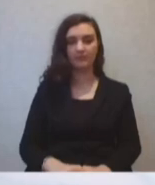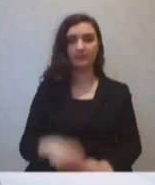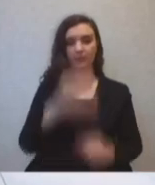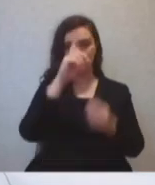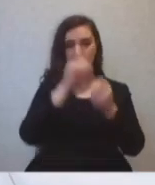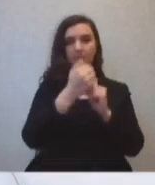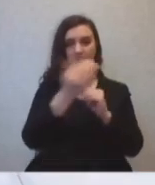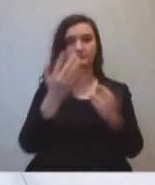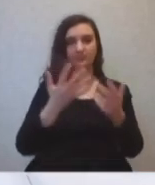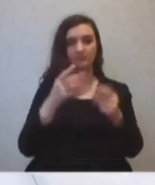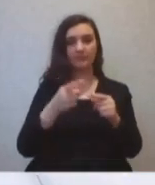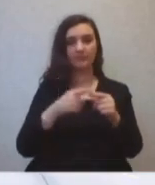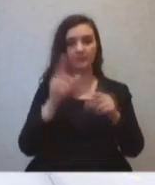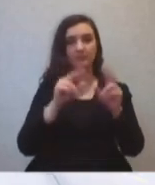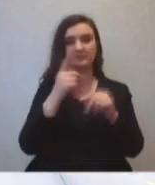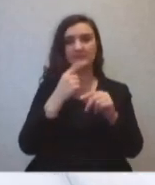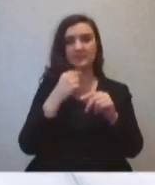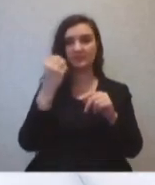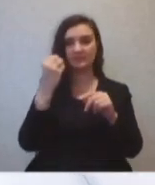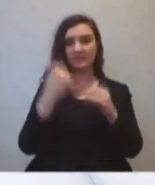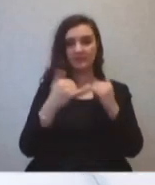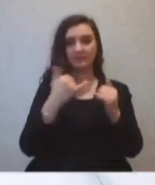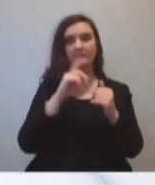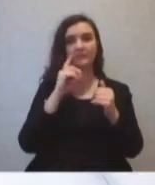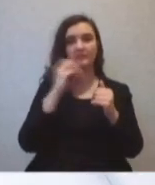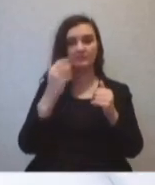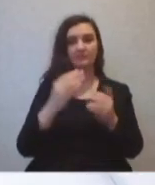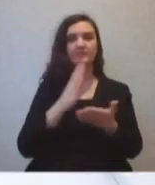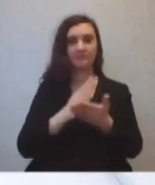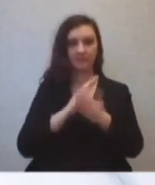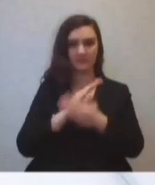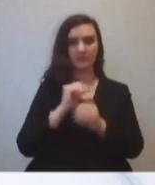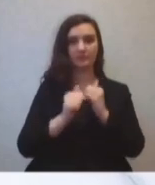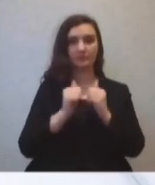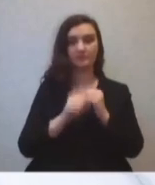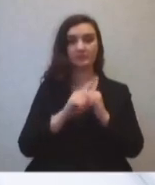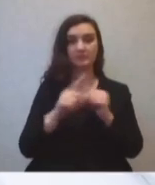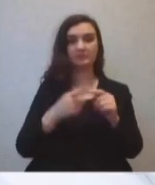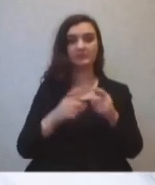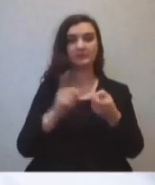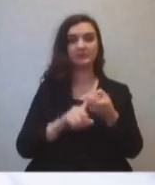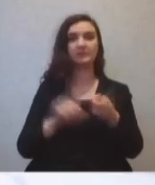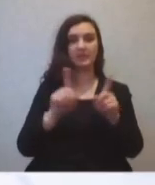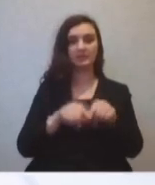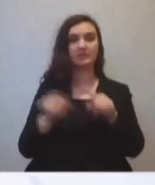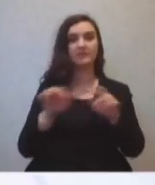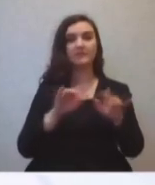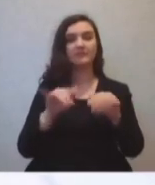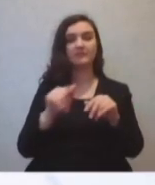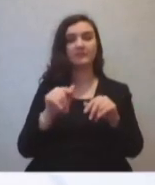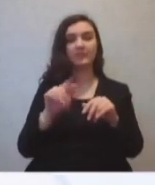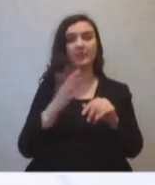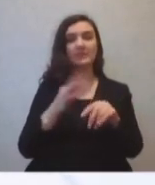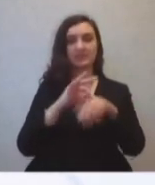გახსოვთ. პრინციპი წითელი ყვითელი მწვანე დაცულია ჩვენს გადაცემაში ყოველთვის, მაგრამ ეს ეხება აგრეთვე იმ ღონისძიებებს,